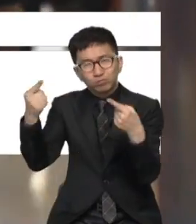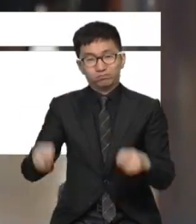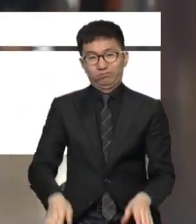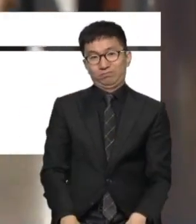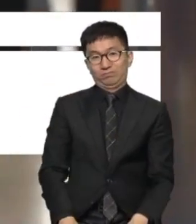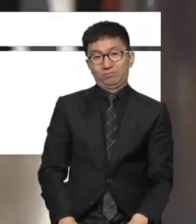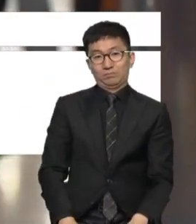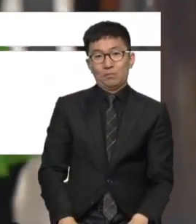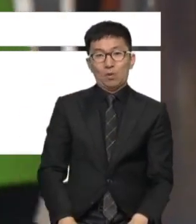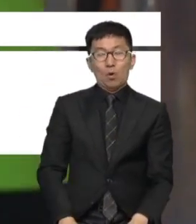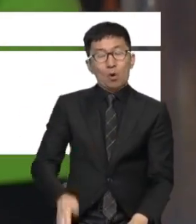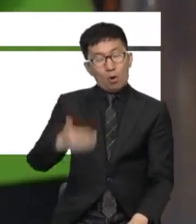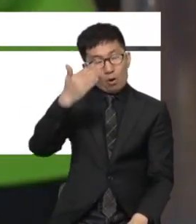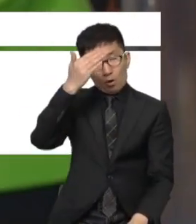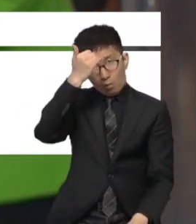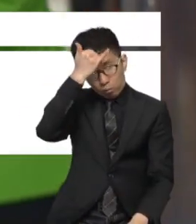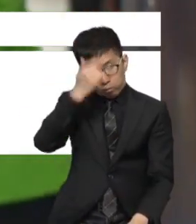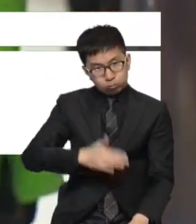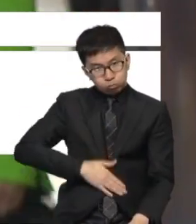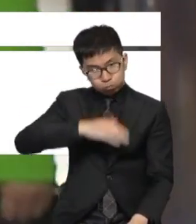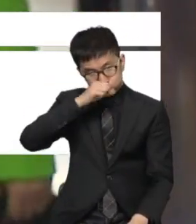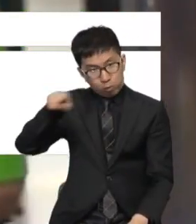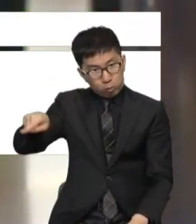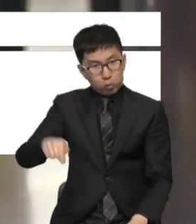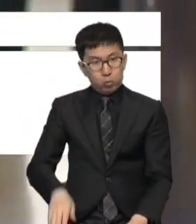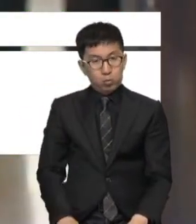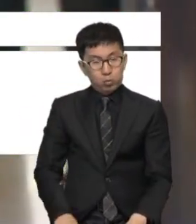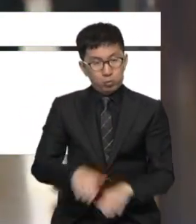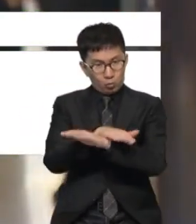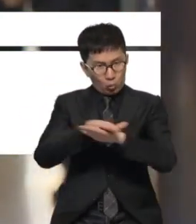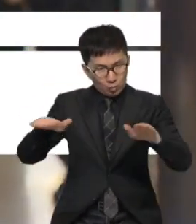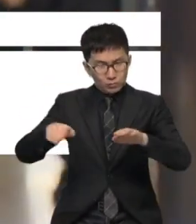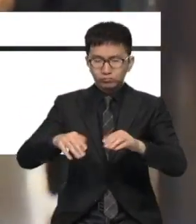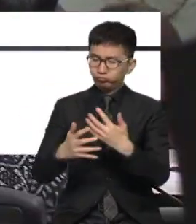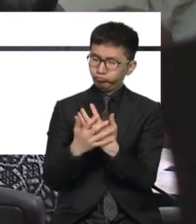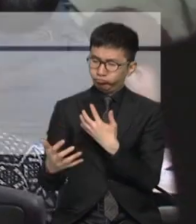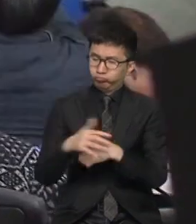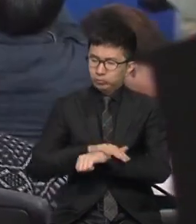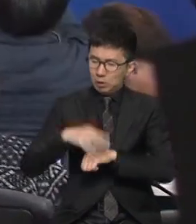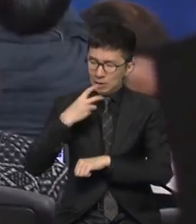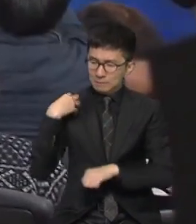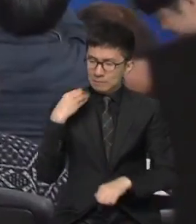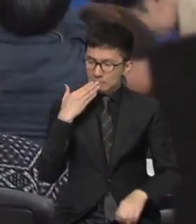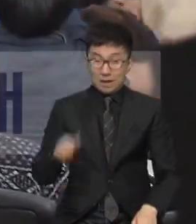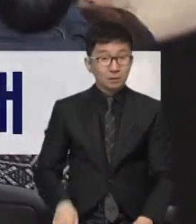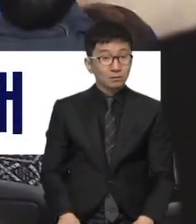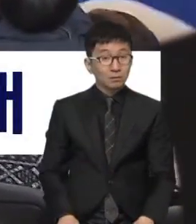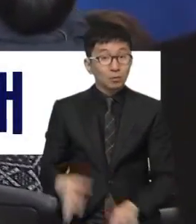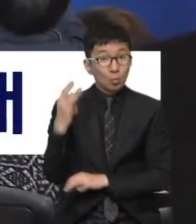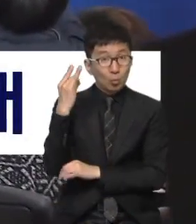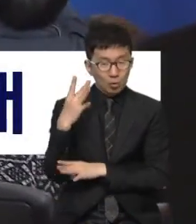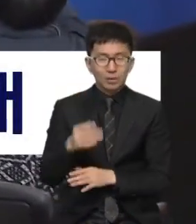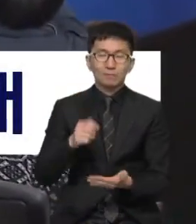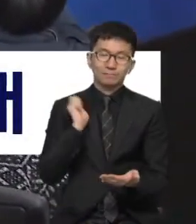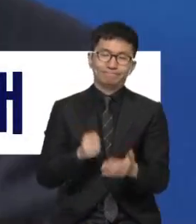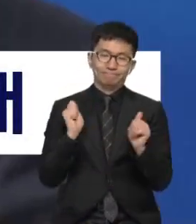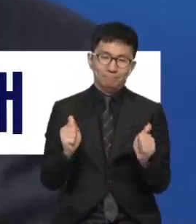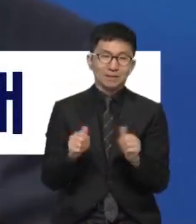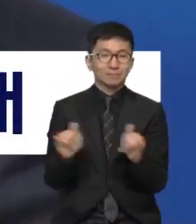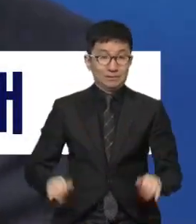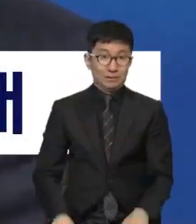공정하게 또 전당대를 관리할 수 있는 분으로 생각을 했습니다. 판사 출신으로 오선 의원을 지낸 황